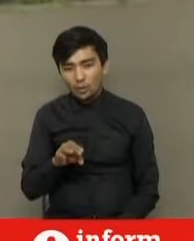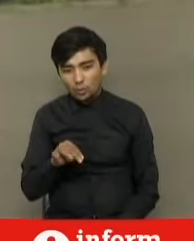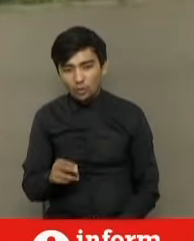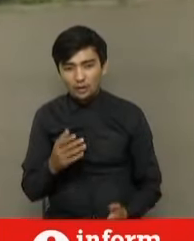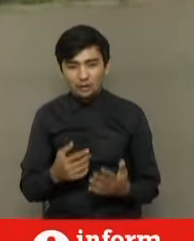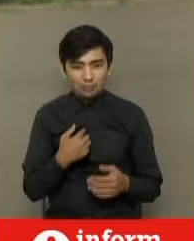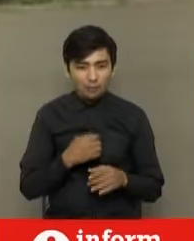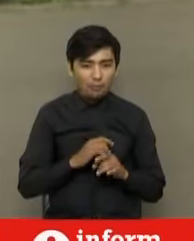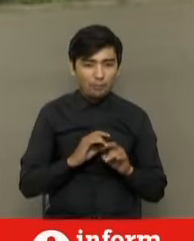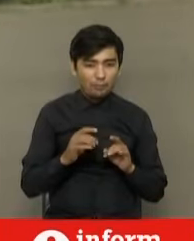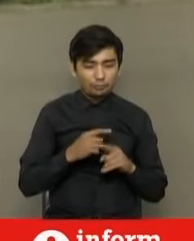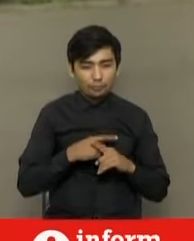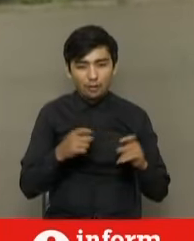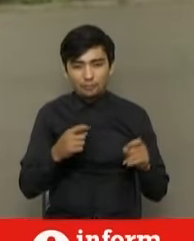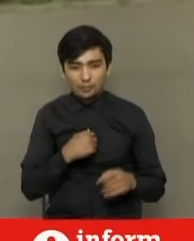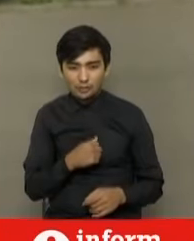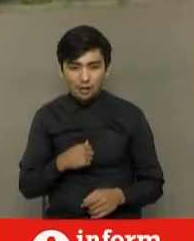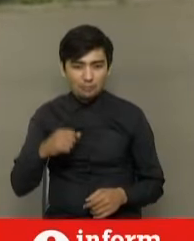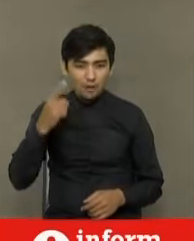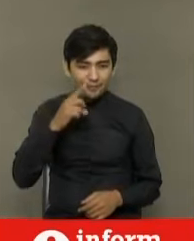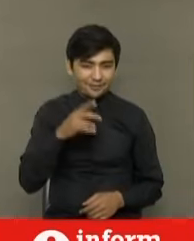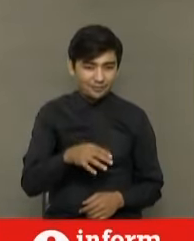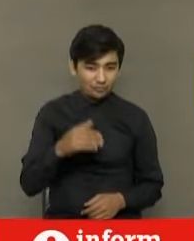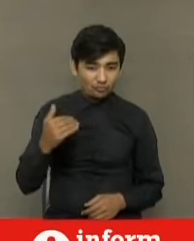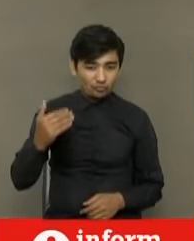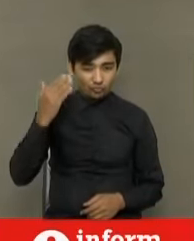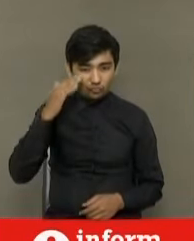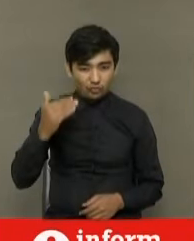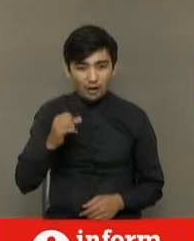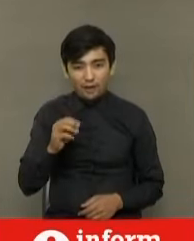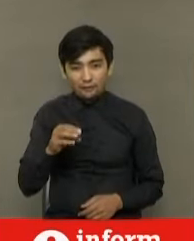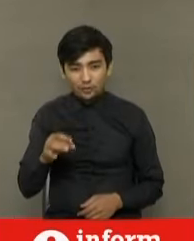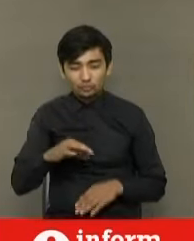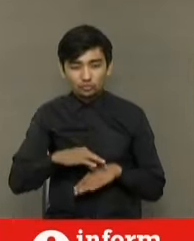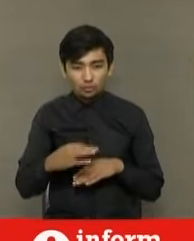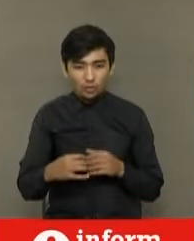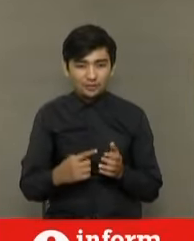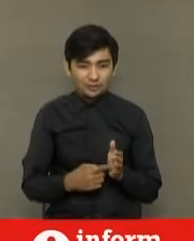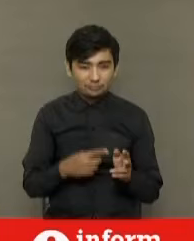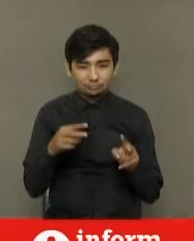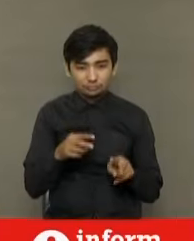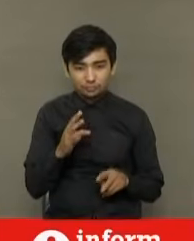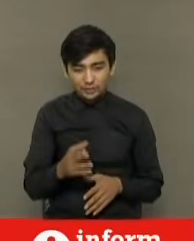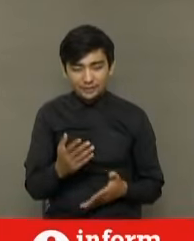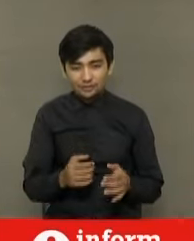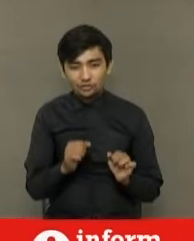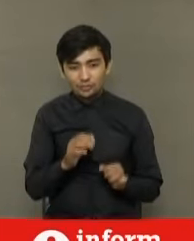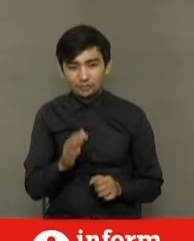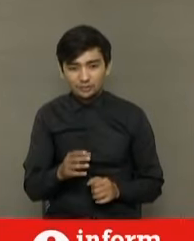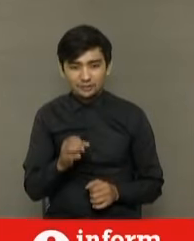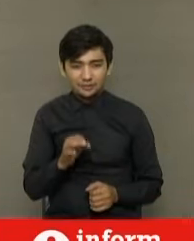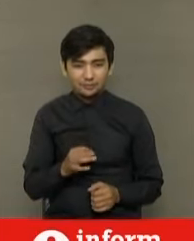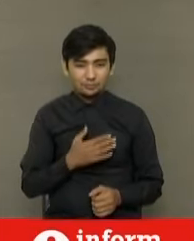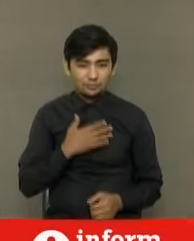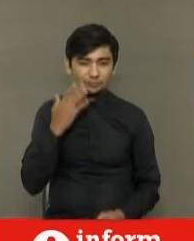шығара салдық қой дейтін сияқты, барын жүрдім келдім деген нәрсе жалпы дұрыс емес қой. Егерде авторлық құқық қатты қатаң қадағаланып қорғалатын болса, мен ойымша